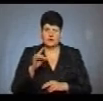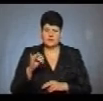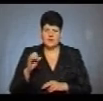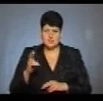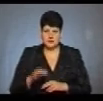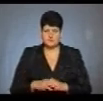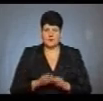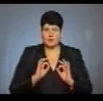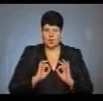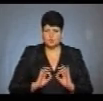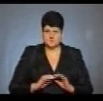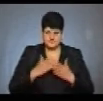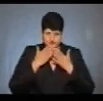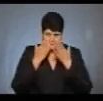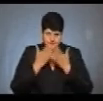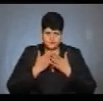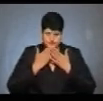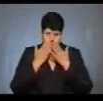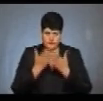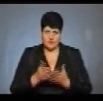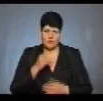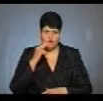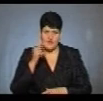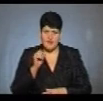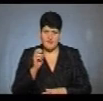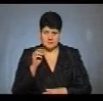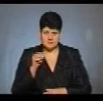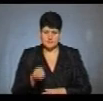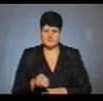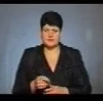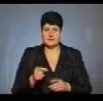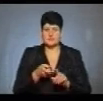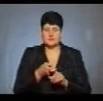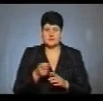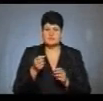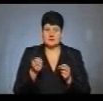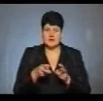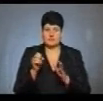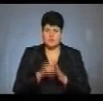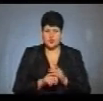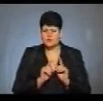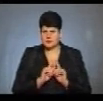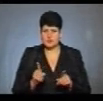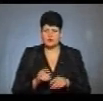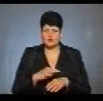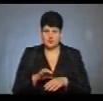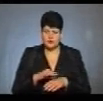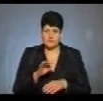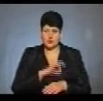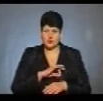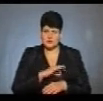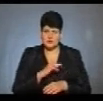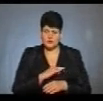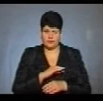Прокурор Олексій Смеречук зачитує обвинувальний акт. З метою умисного вбивства в особливої жорстокості, використовуючи явну перевагу